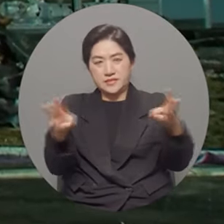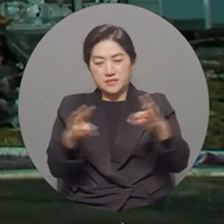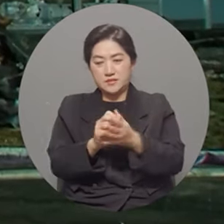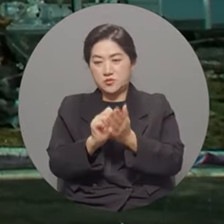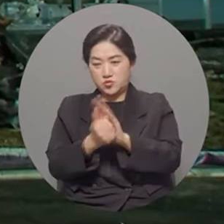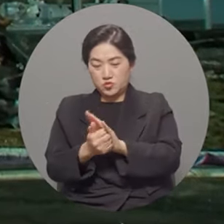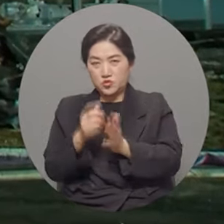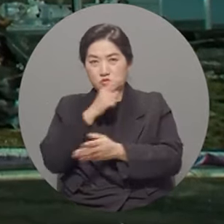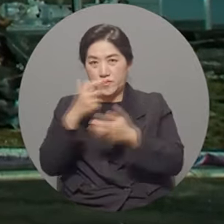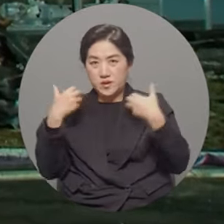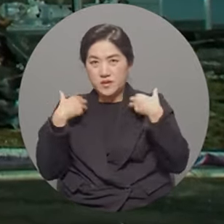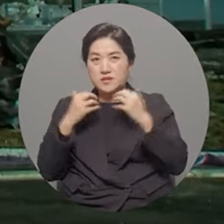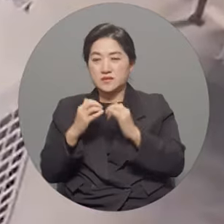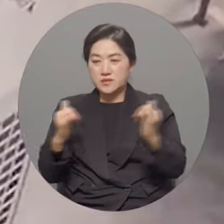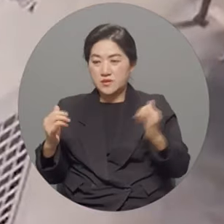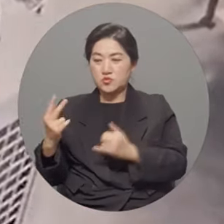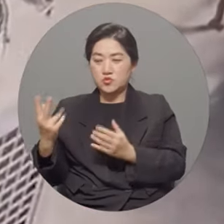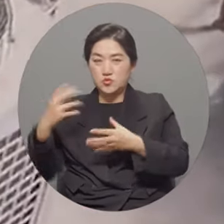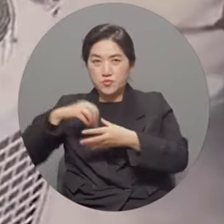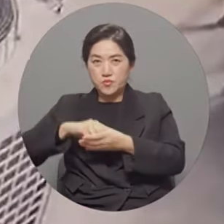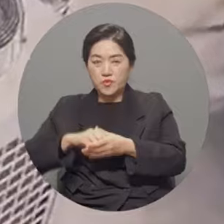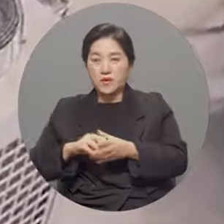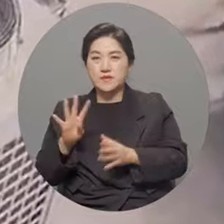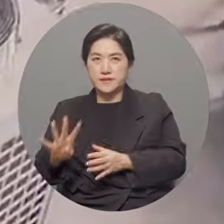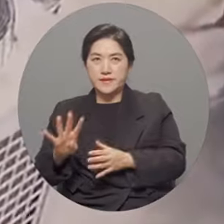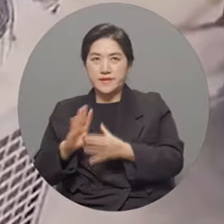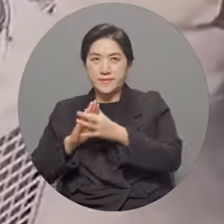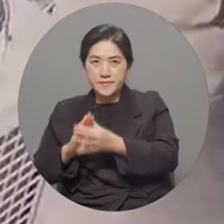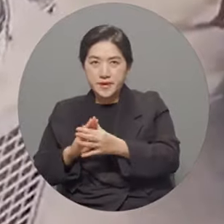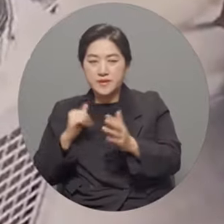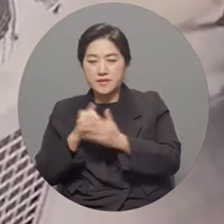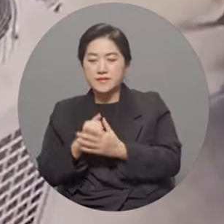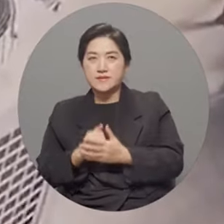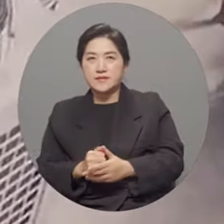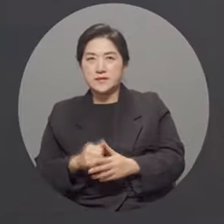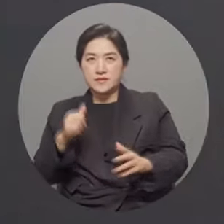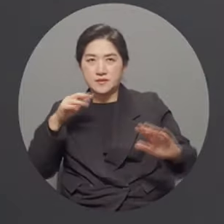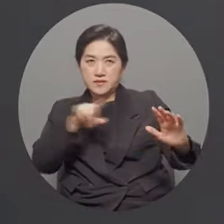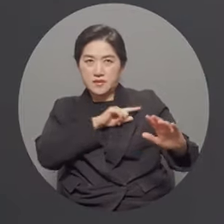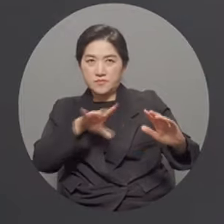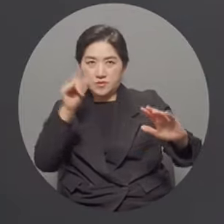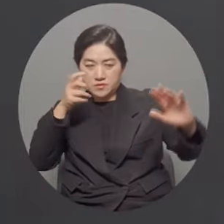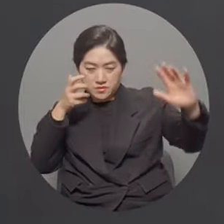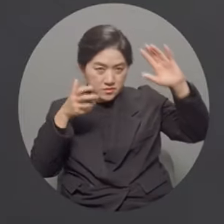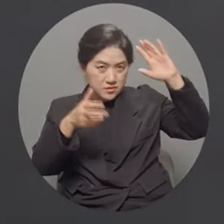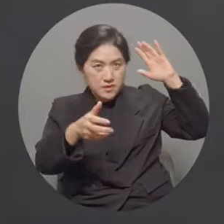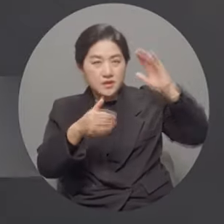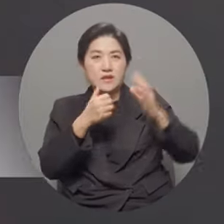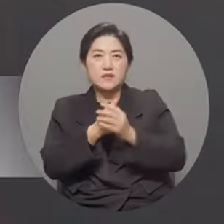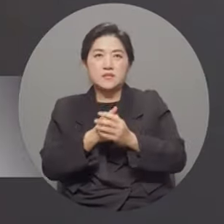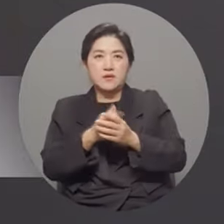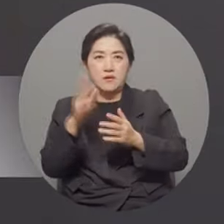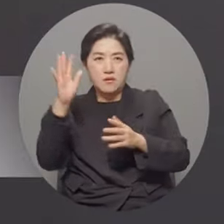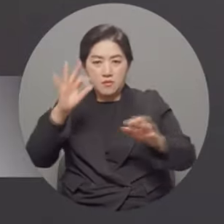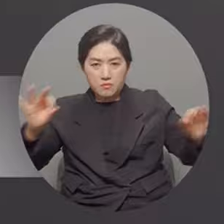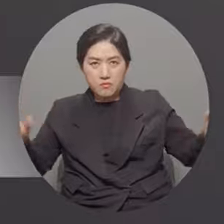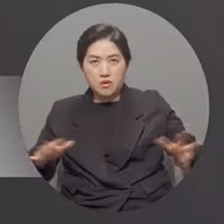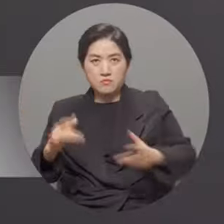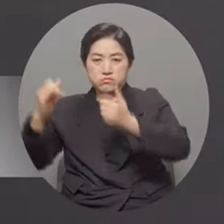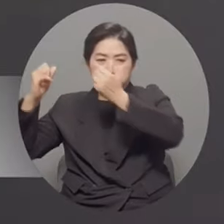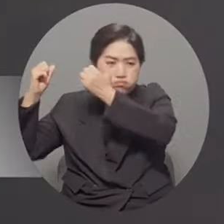소방관 2명을 포함해 구조대원 4명은 한조를 이뤄 공장 내부로 가장 먼저 들어갔습니다. 하지만 얼마 안 가 화염이